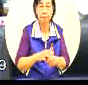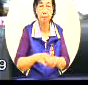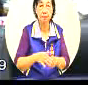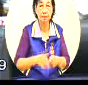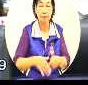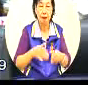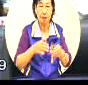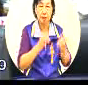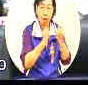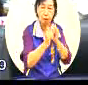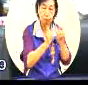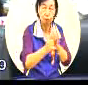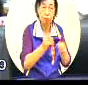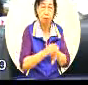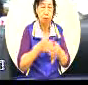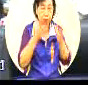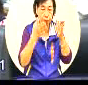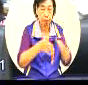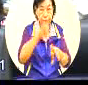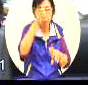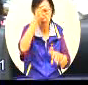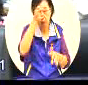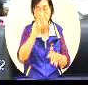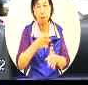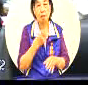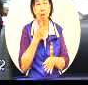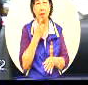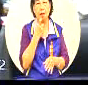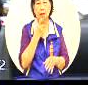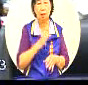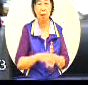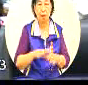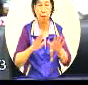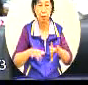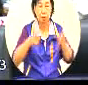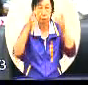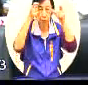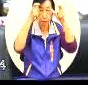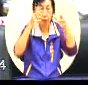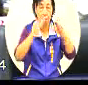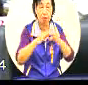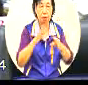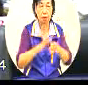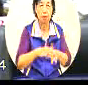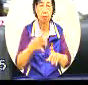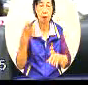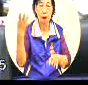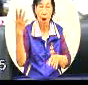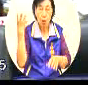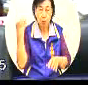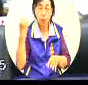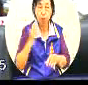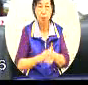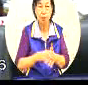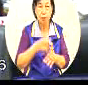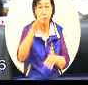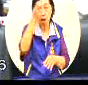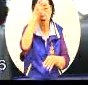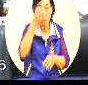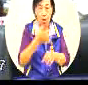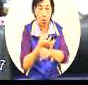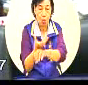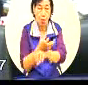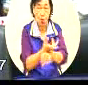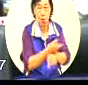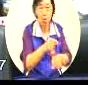产生疑虑。那并且我们看到的是，很多现在高雄市有许多老旧的车辆是警车的车辆，那我想这个对警察